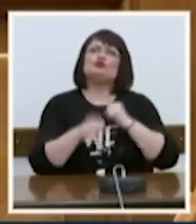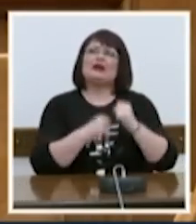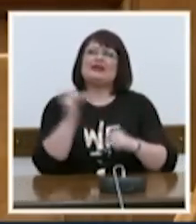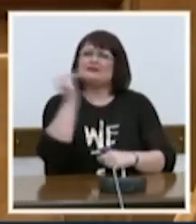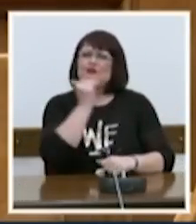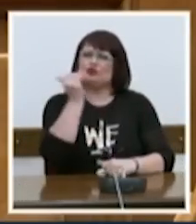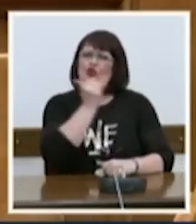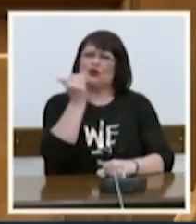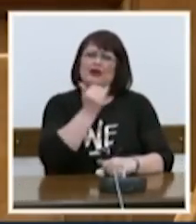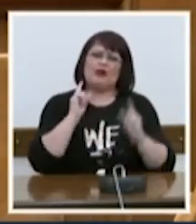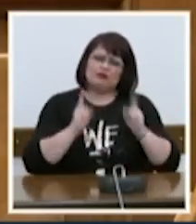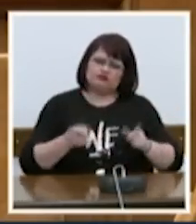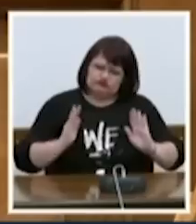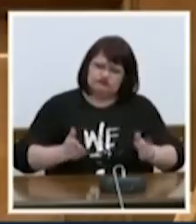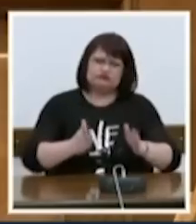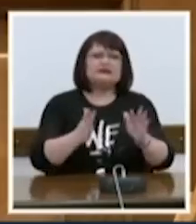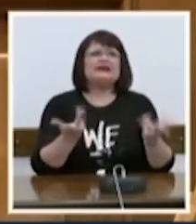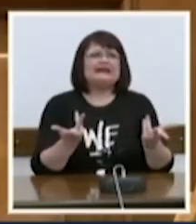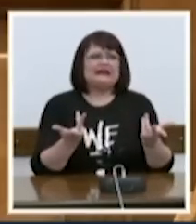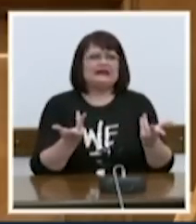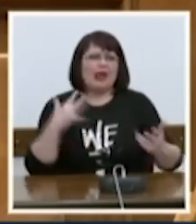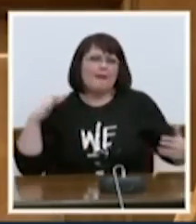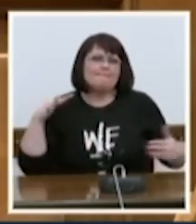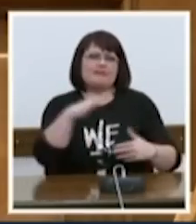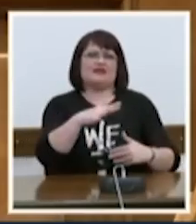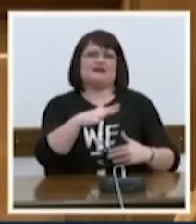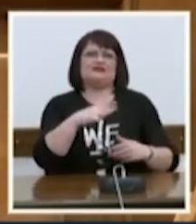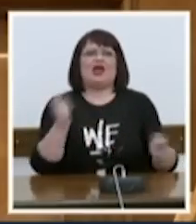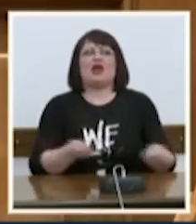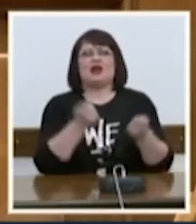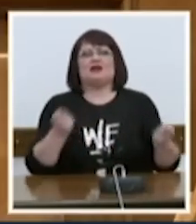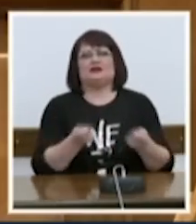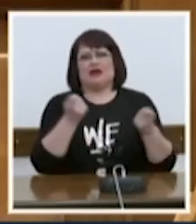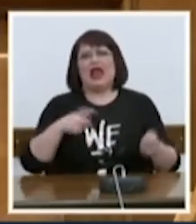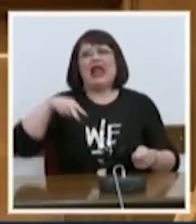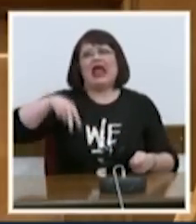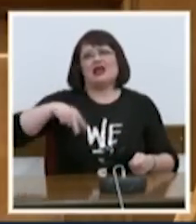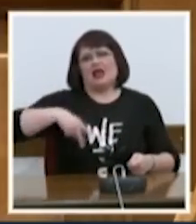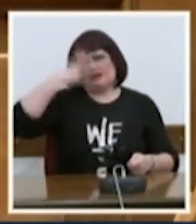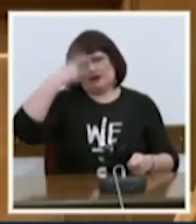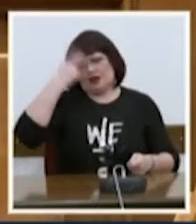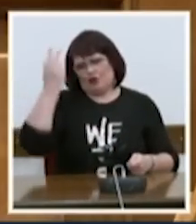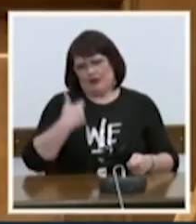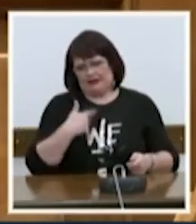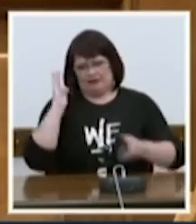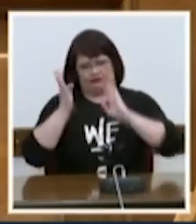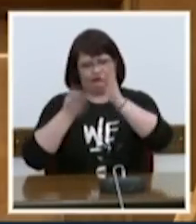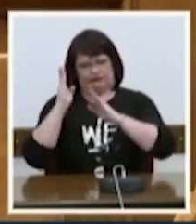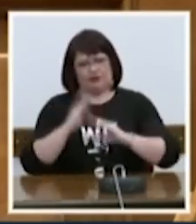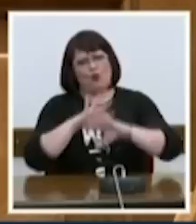πιο αποφασιστικά την επίθεση στα εργατικά λαϊκά δικαιώματα. Έχει όλο το